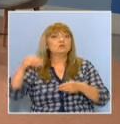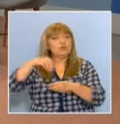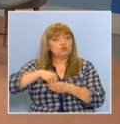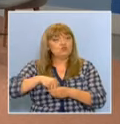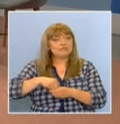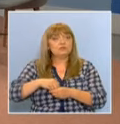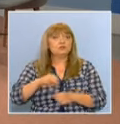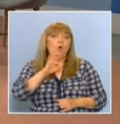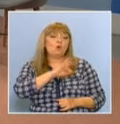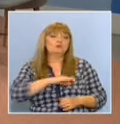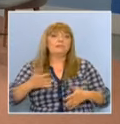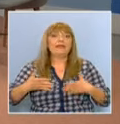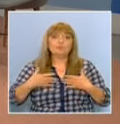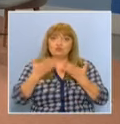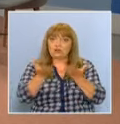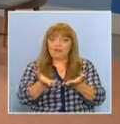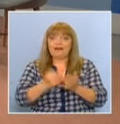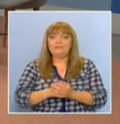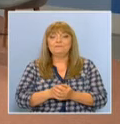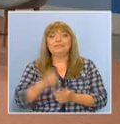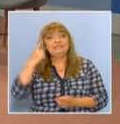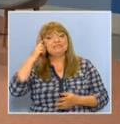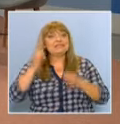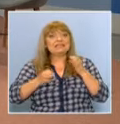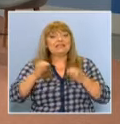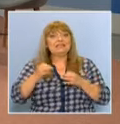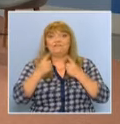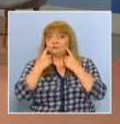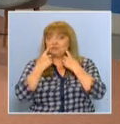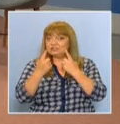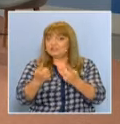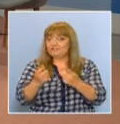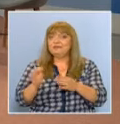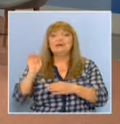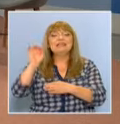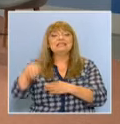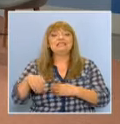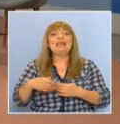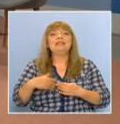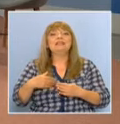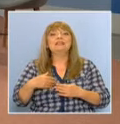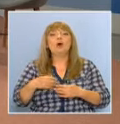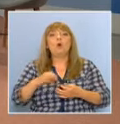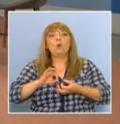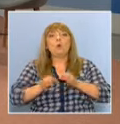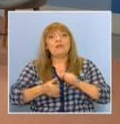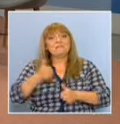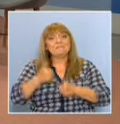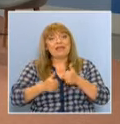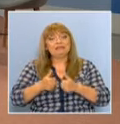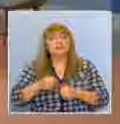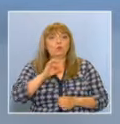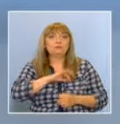ви пожелавам. Благодаря. И се надявам, че ще се видим и след Олимпиадата. Успех от целият ни